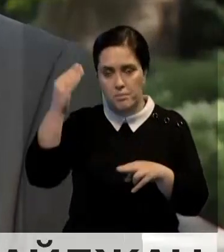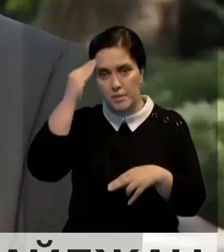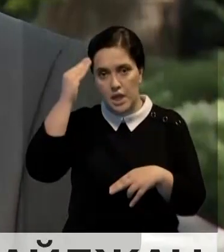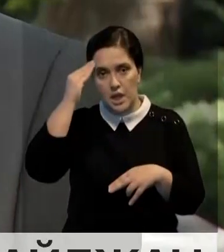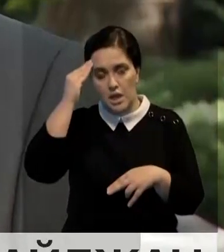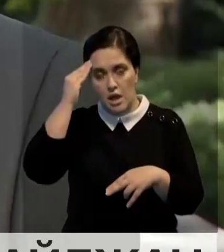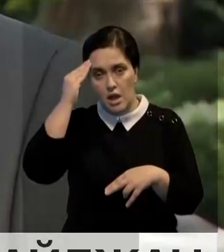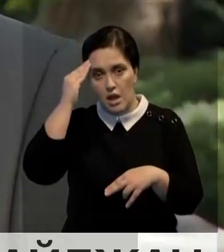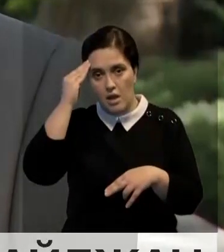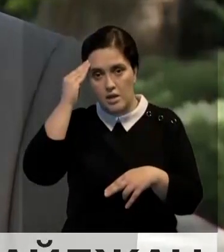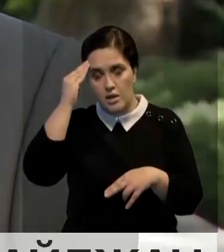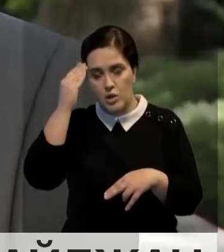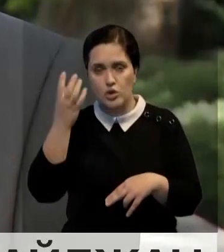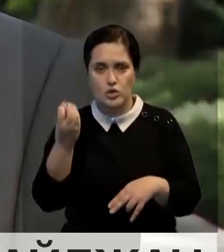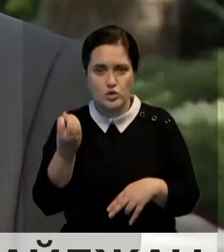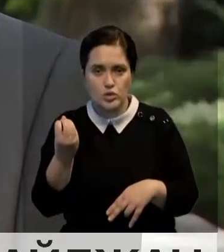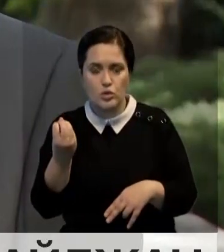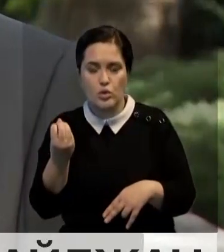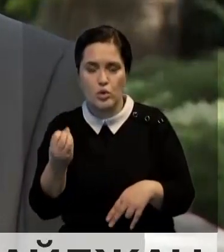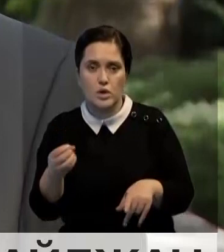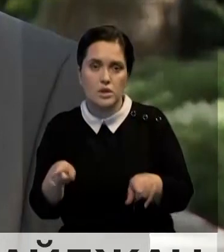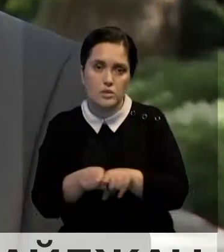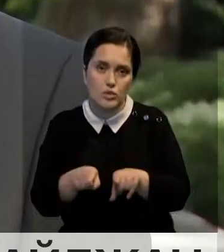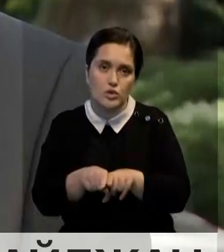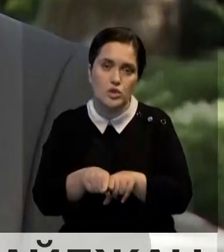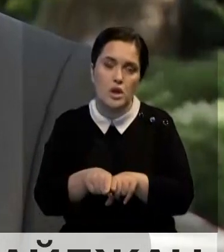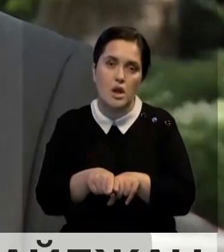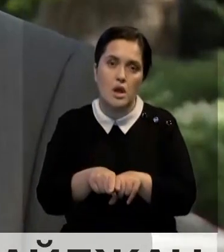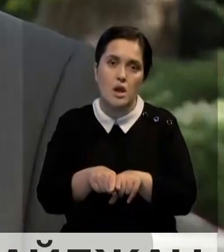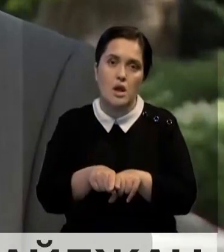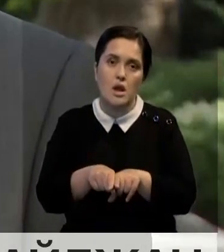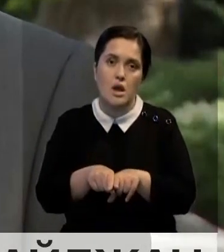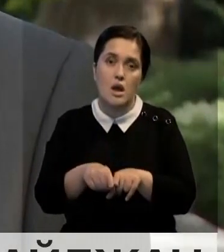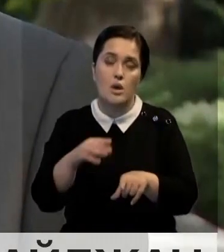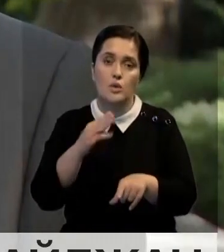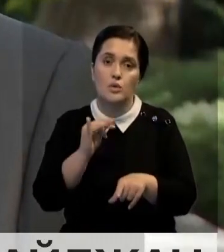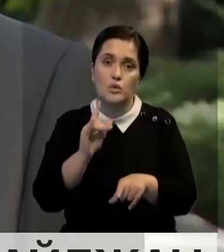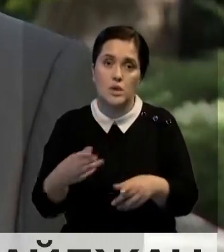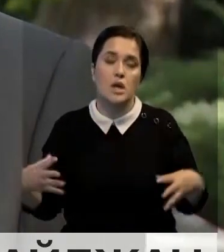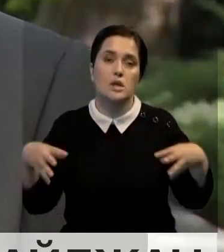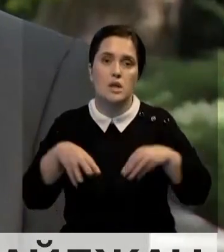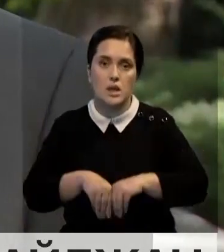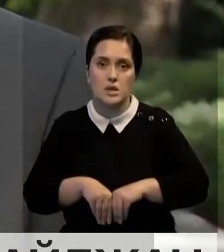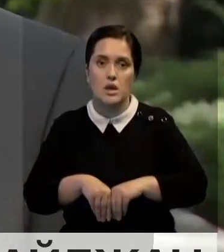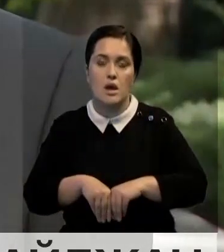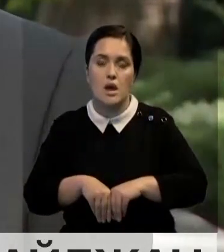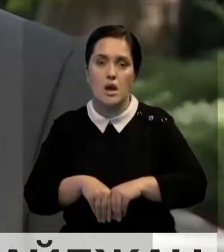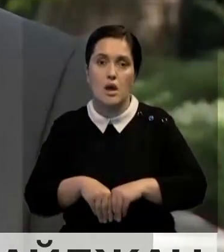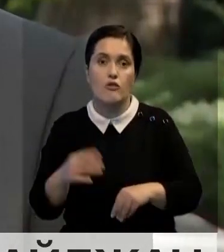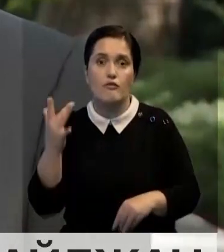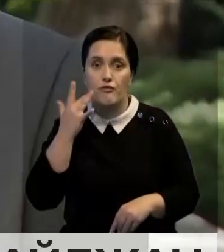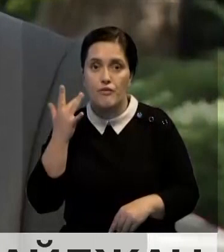думаю, что это тоже не секрет, что, скажем так, мотором тюркской интеграции выступала